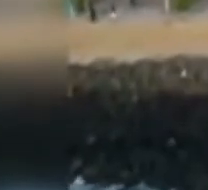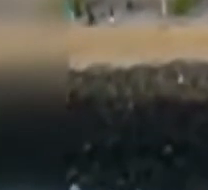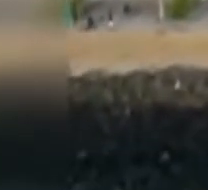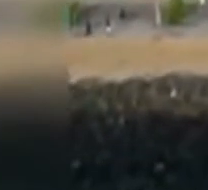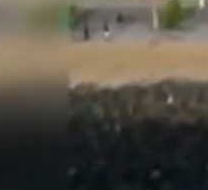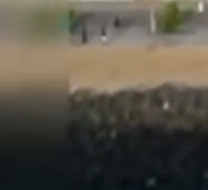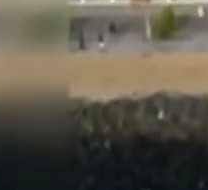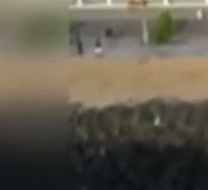नमस्कार